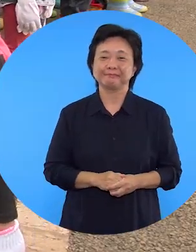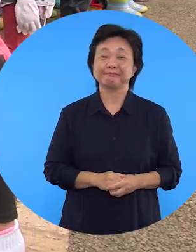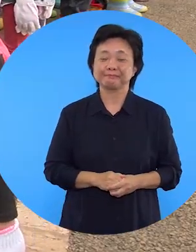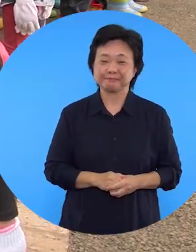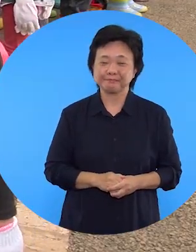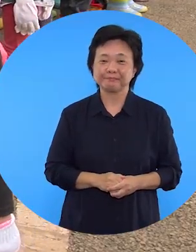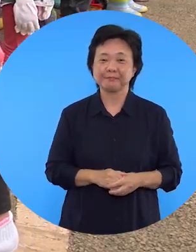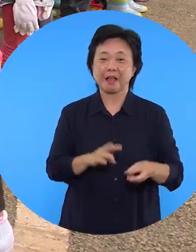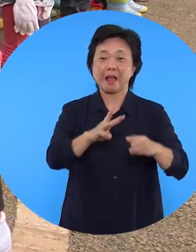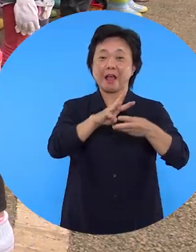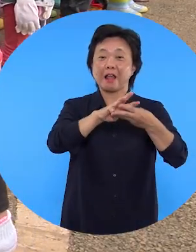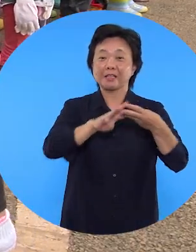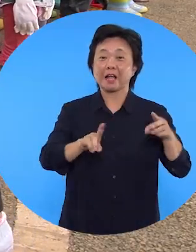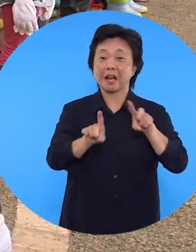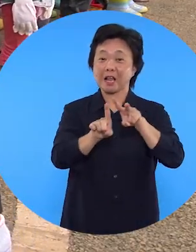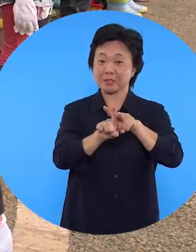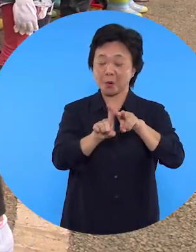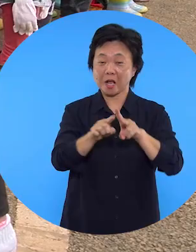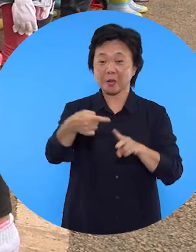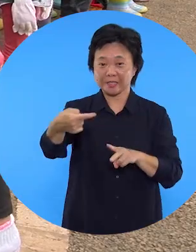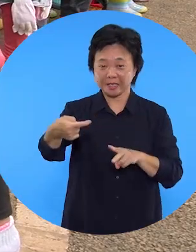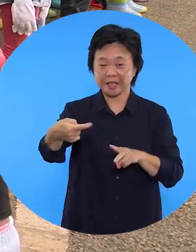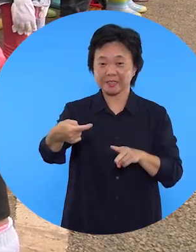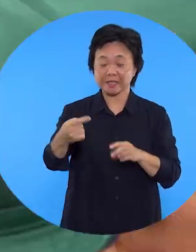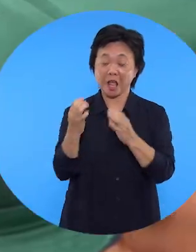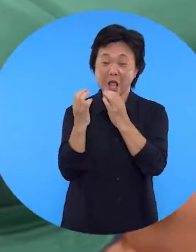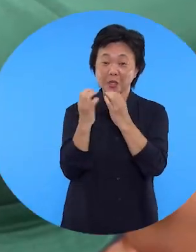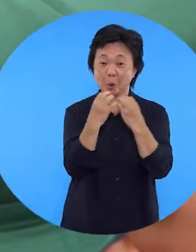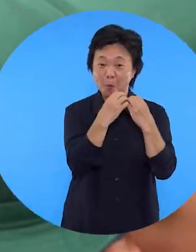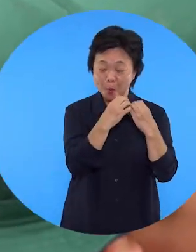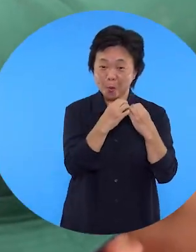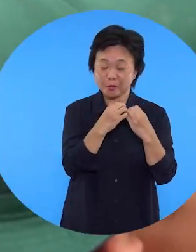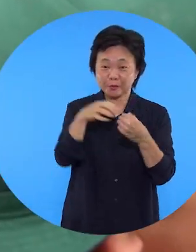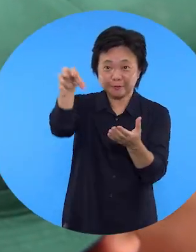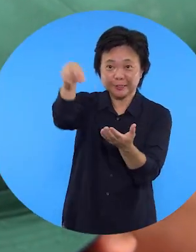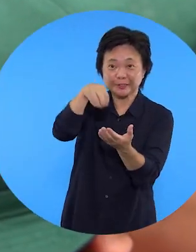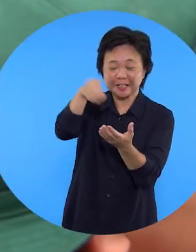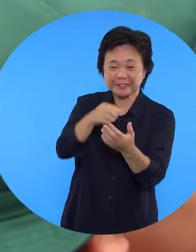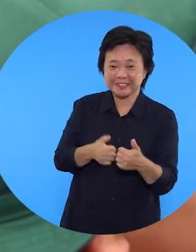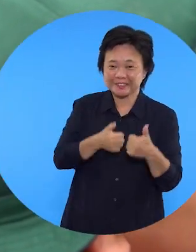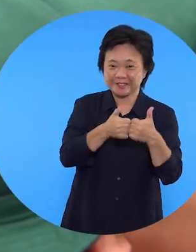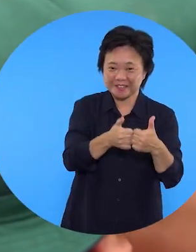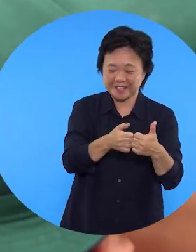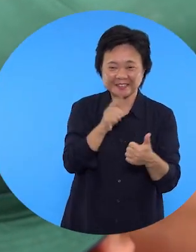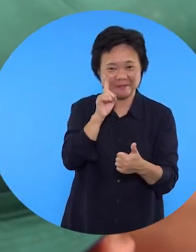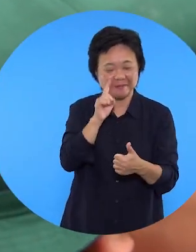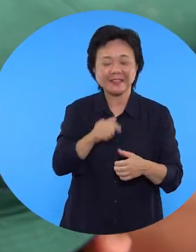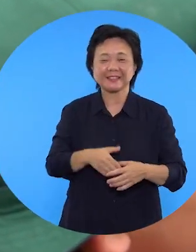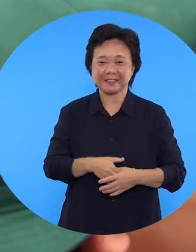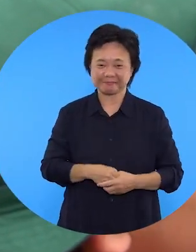この日はた柄小の1年生がトウモロコシの収穫に挑戦しました